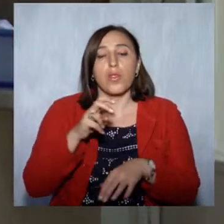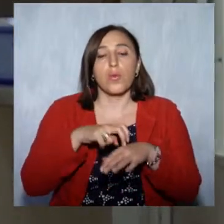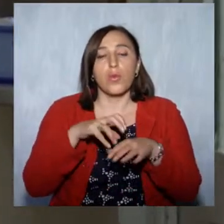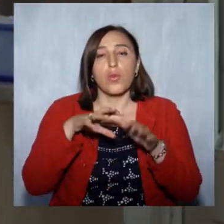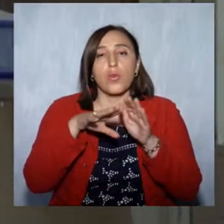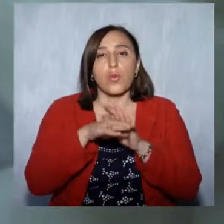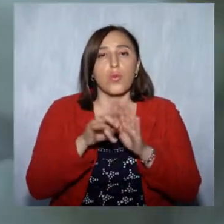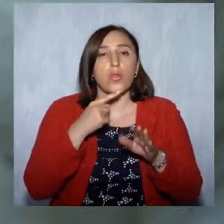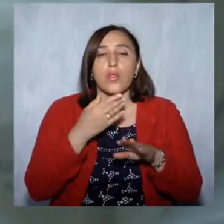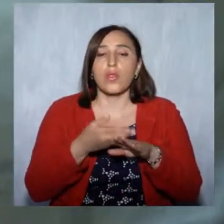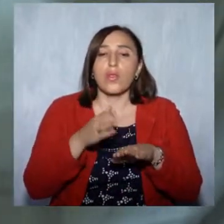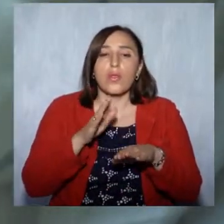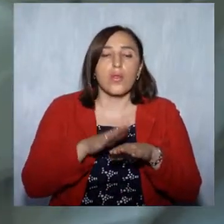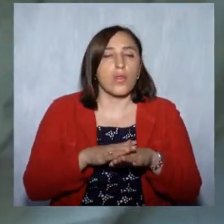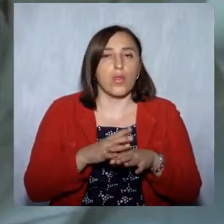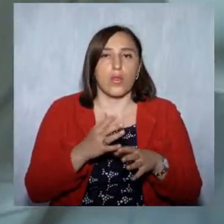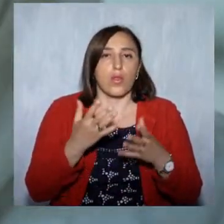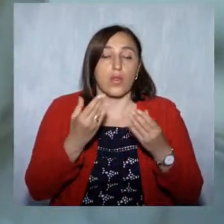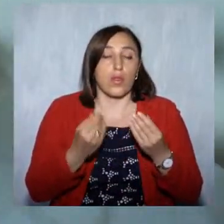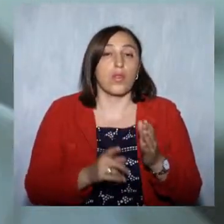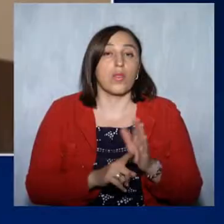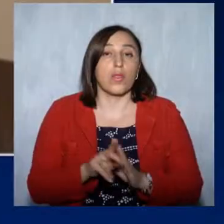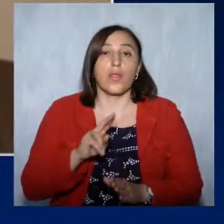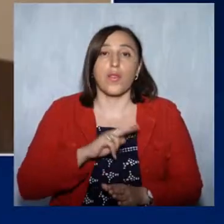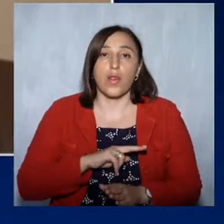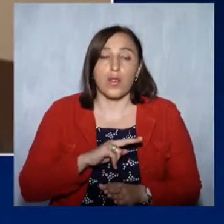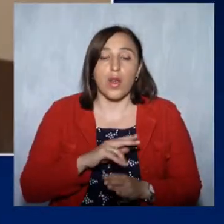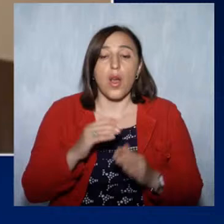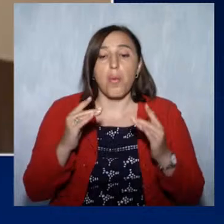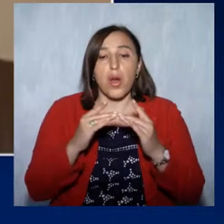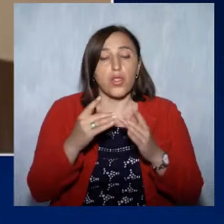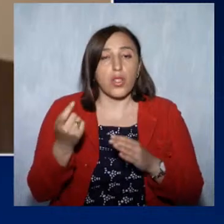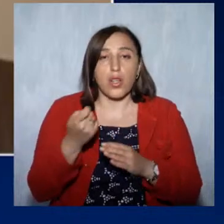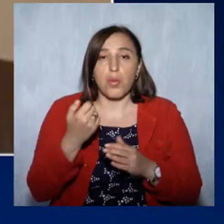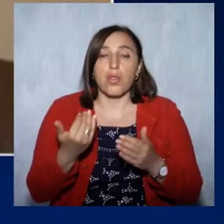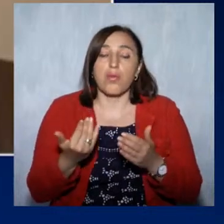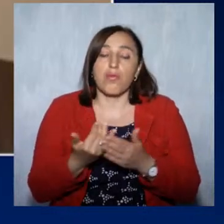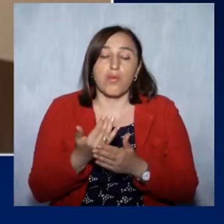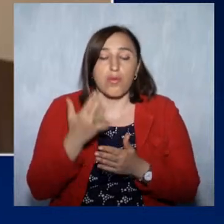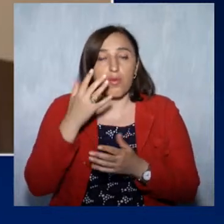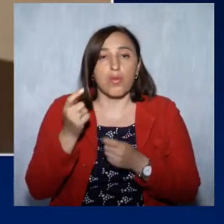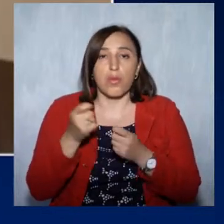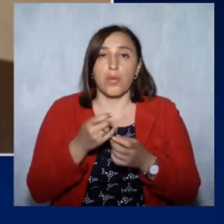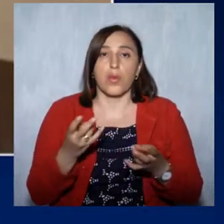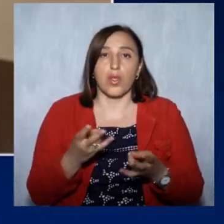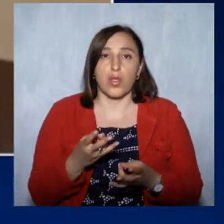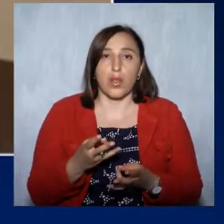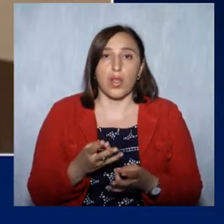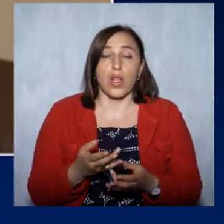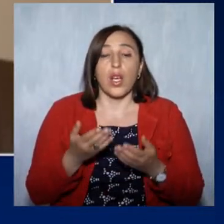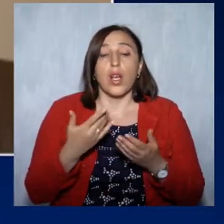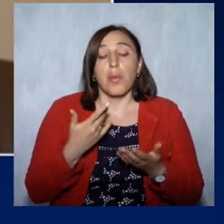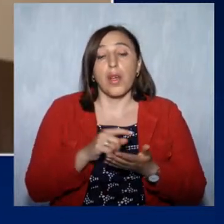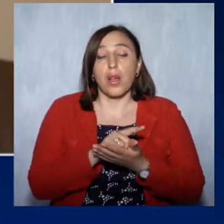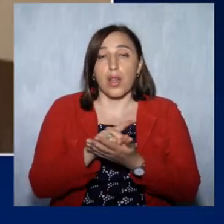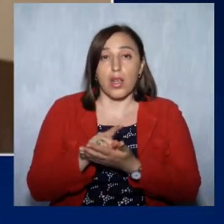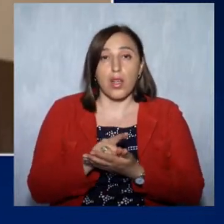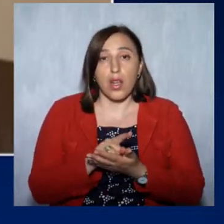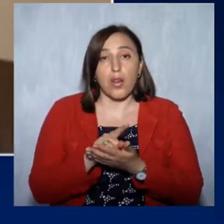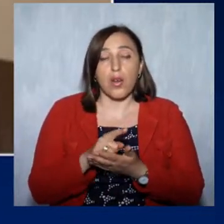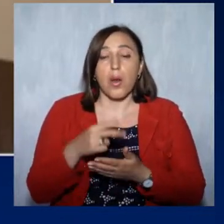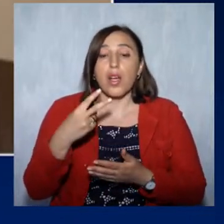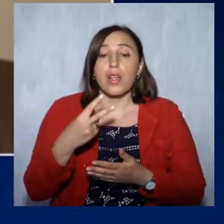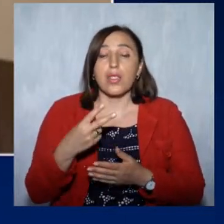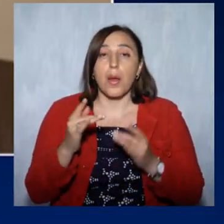աշխատում է լարված ռեժիմով, նոր մահճակալների կարիք կա, եղածները սկսում են չբավարարել, ասաց Դանիելյանը։ Այս պահին քննարկվում է նաեւ